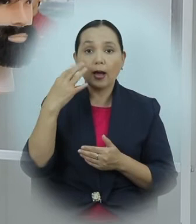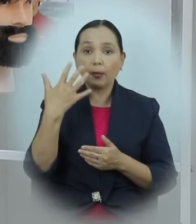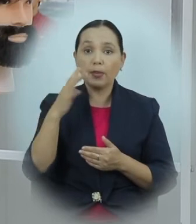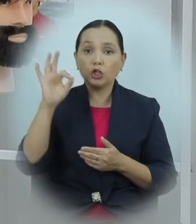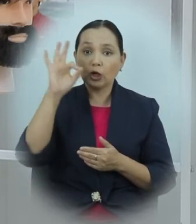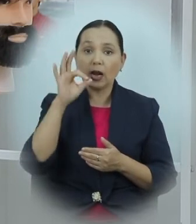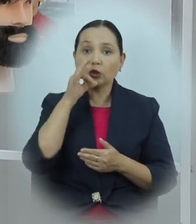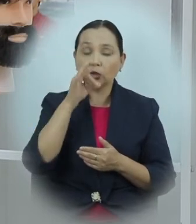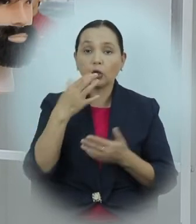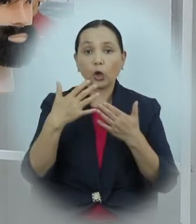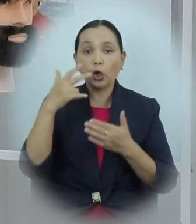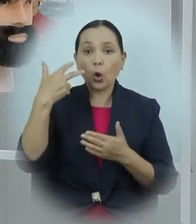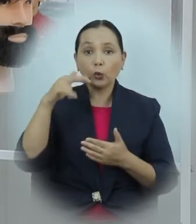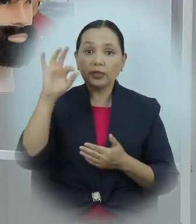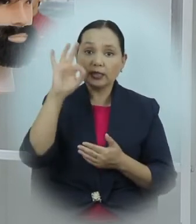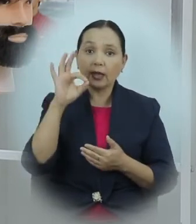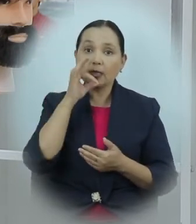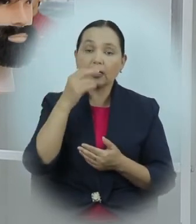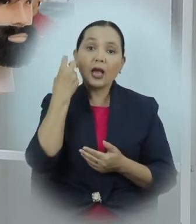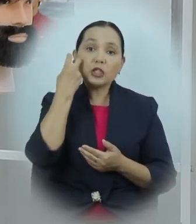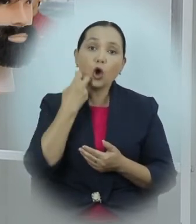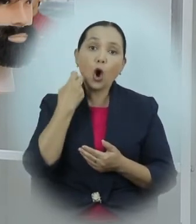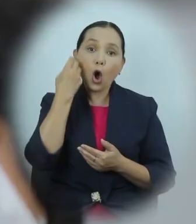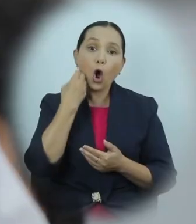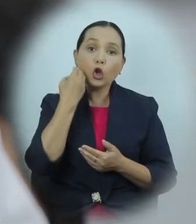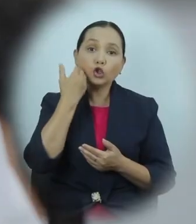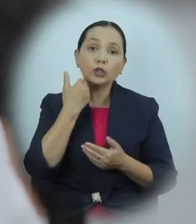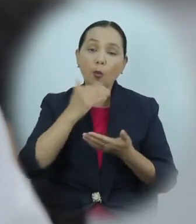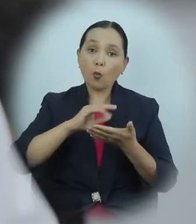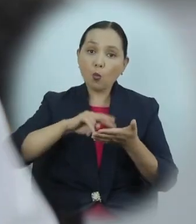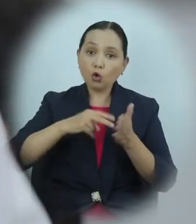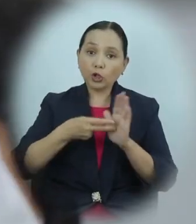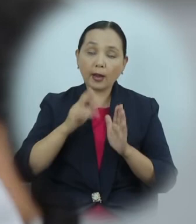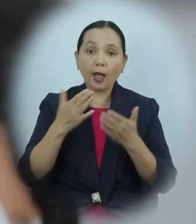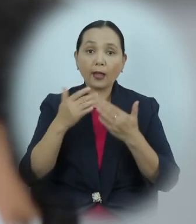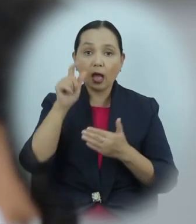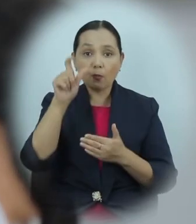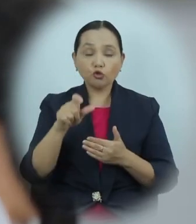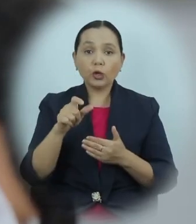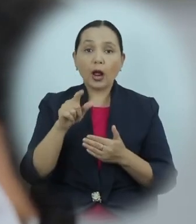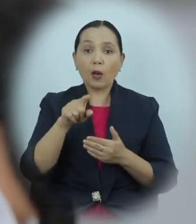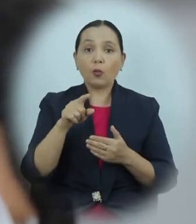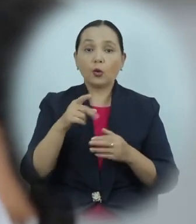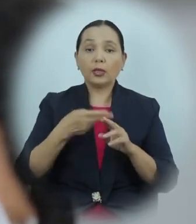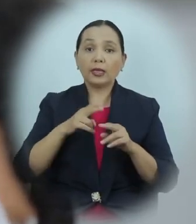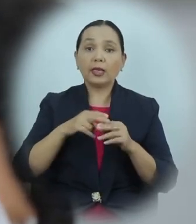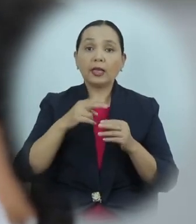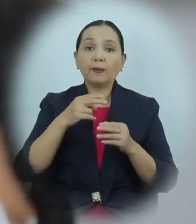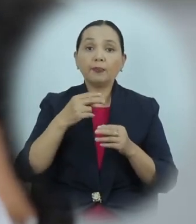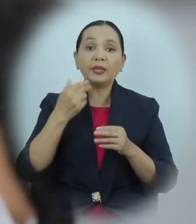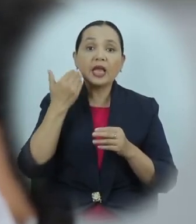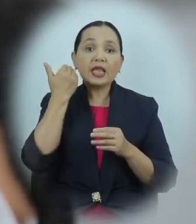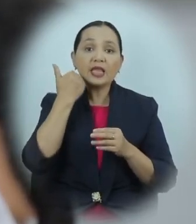gradus deyiladi yoki 30 gradus. Soqol olishga mo'jallash. Agar mijozga tikka olib kelsangiz, uni kesib qo'yishingiz